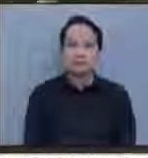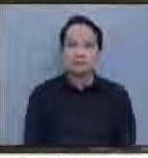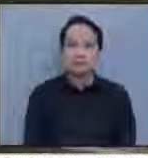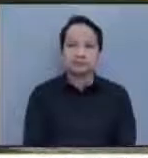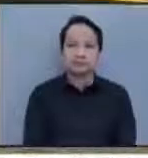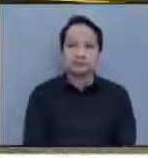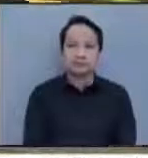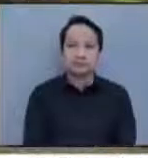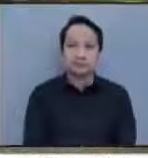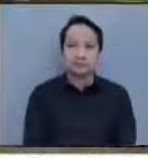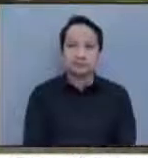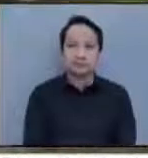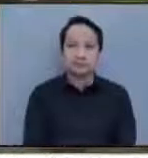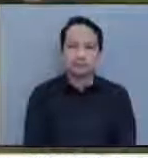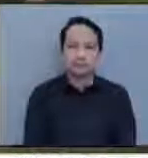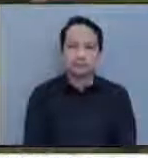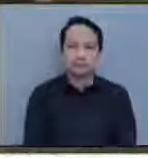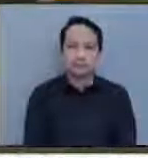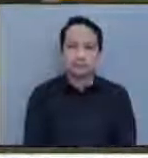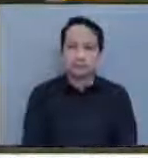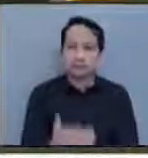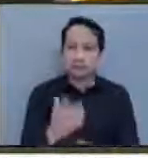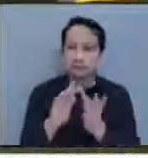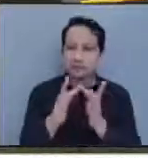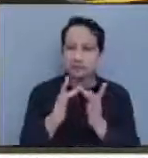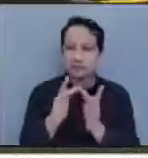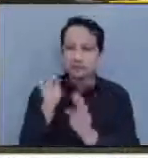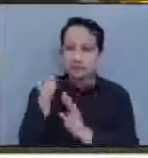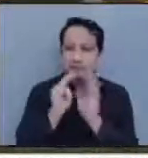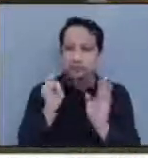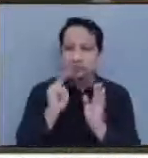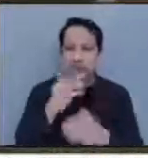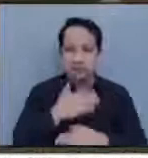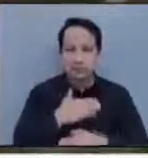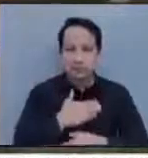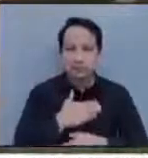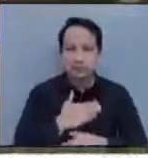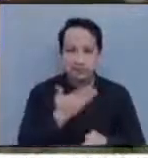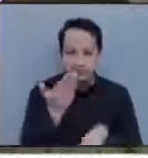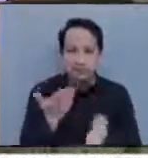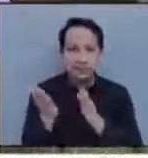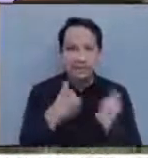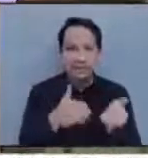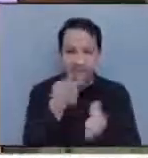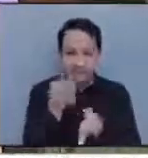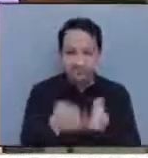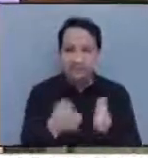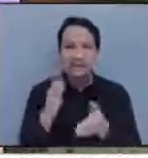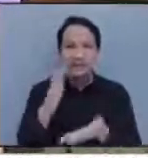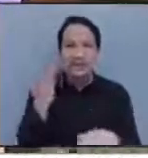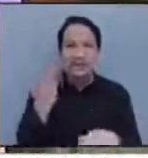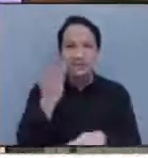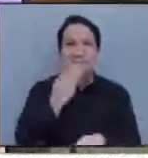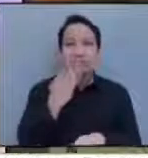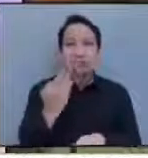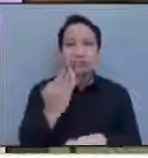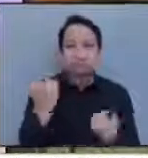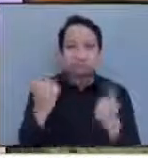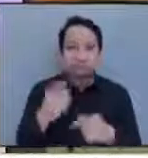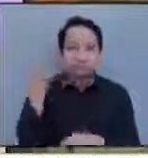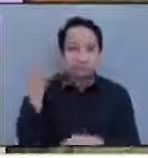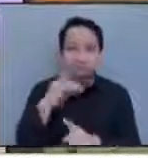Patok ngayon online ang video na ito ng masayang funeral procession sa Barangay Barnada sa Bacolod City na nangyari nitong July